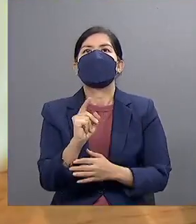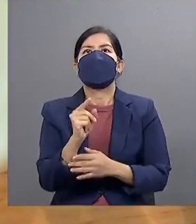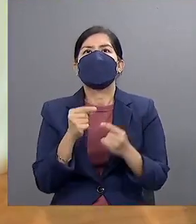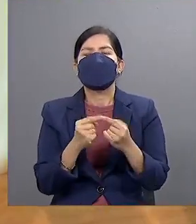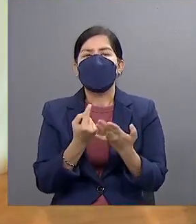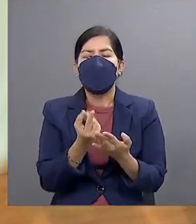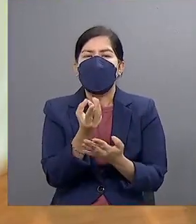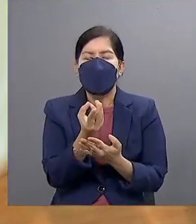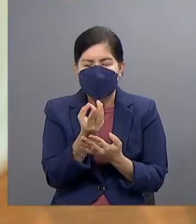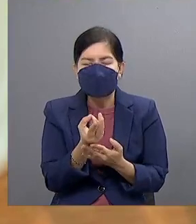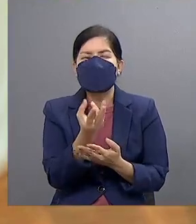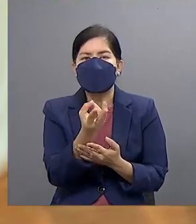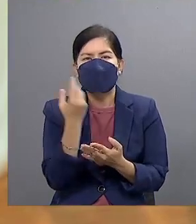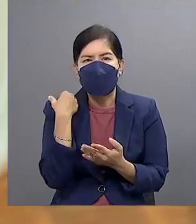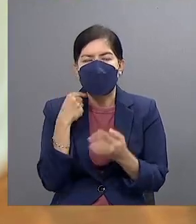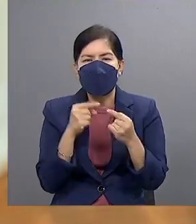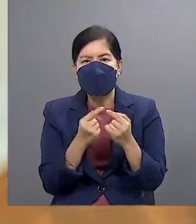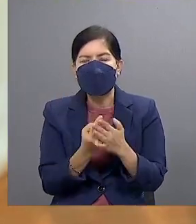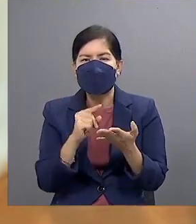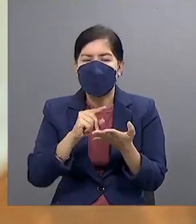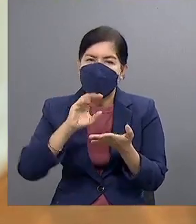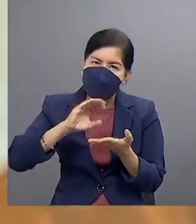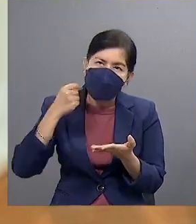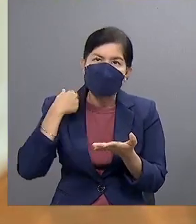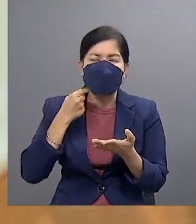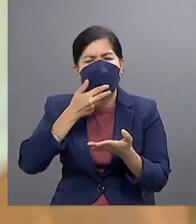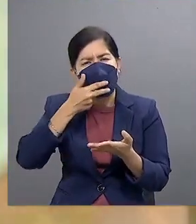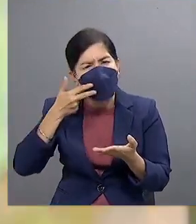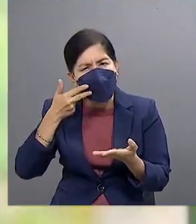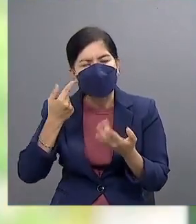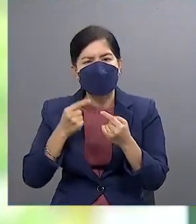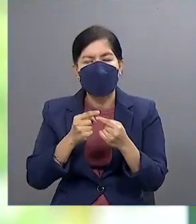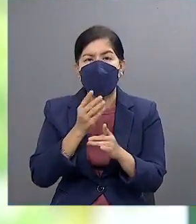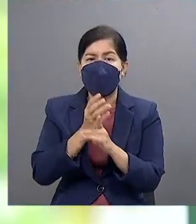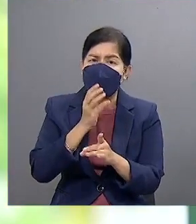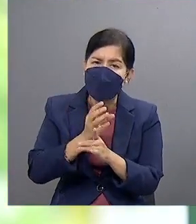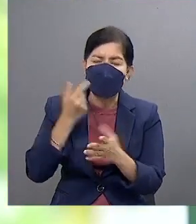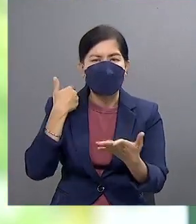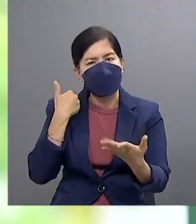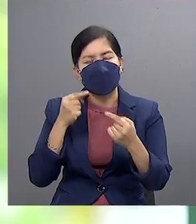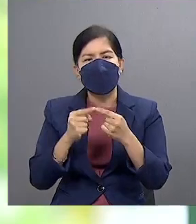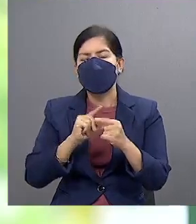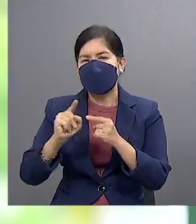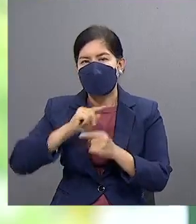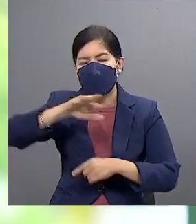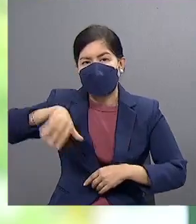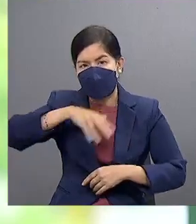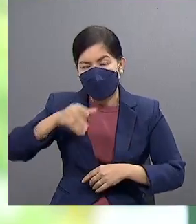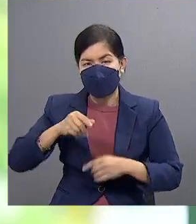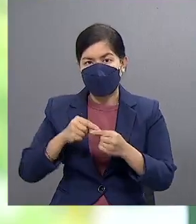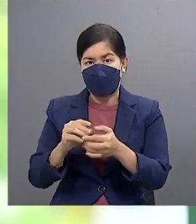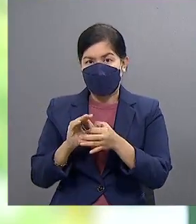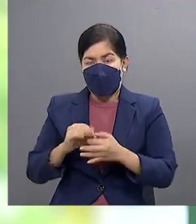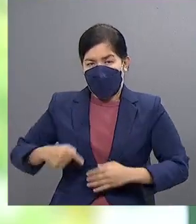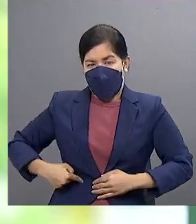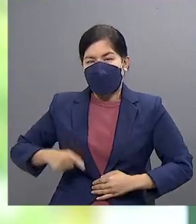าลนะครับที่ผ่านกระบวนการพวกน้ำตาลทรายอย่างเงี้ยหรือว่าแอลกอฮอล์นะครับพวกนี้เนี่ยถ้าตัดไปมันจะช่วยให้ต่อมหมวกไตได้พักและเมื่อ